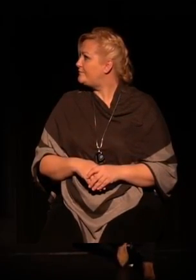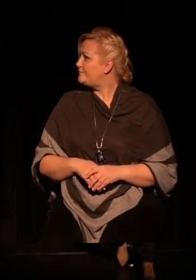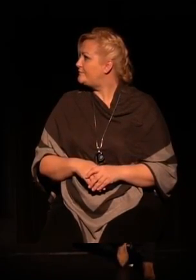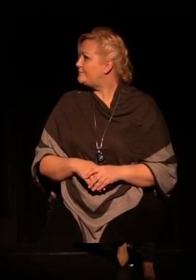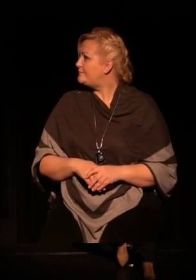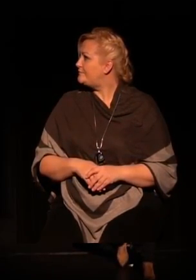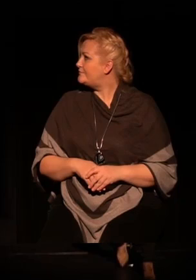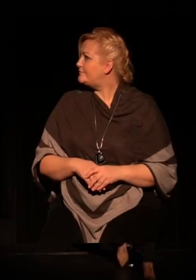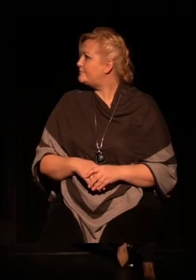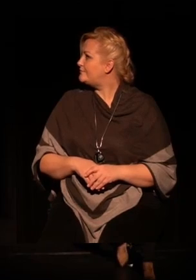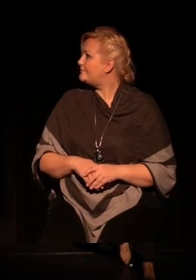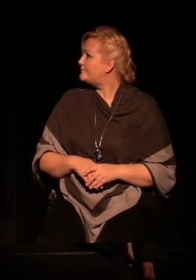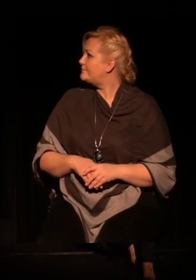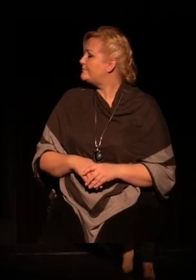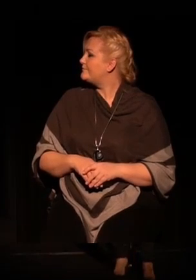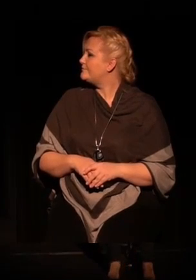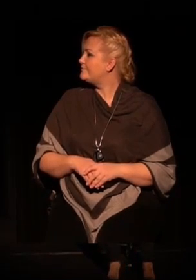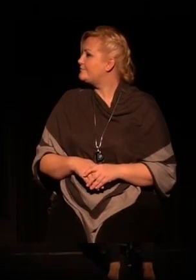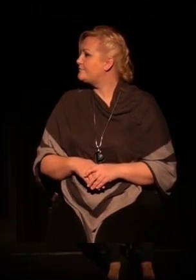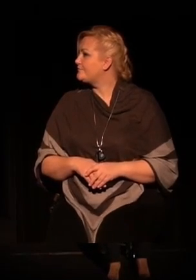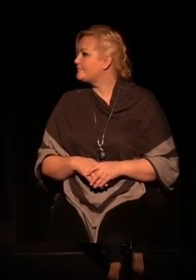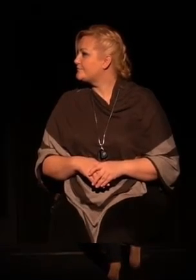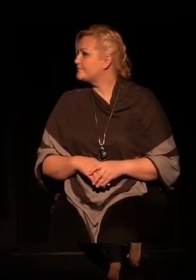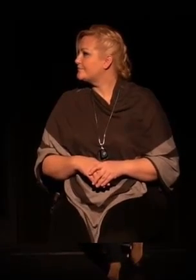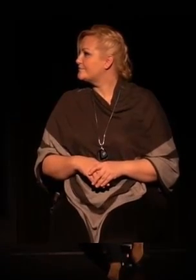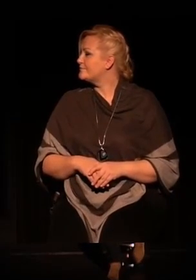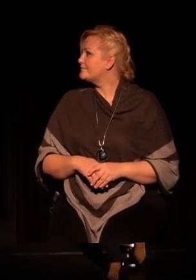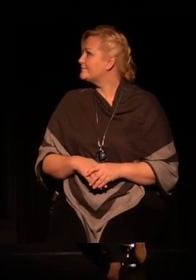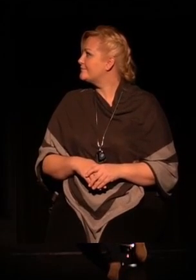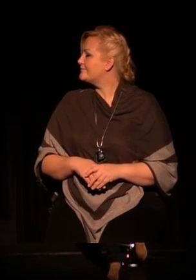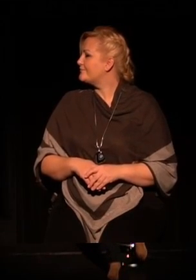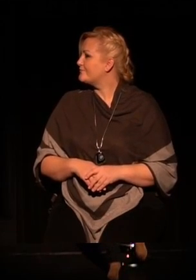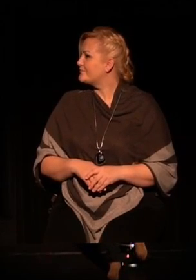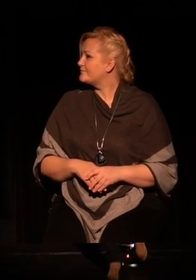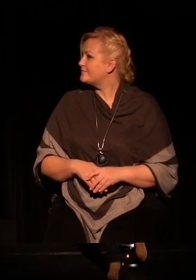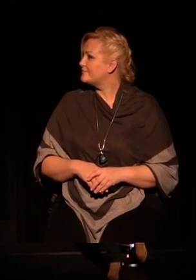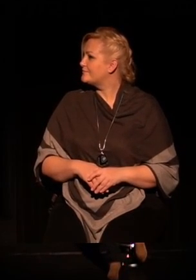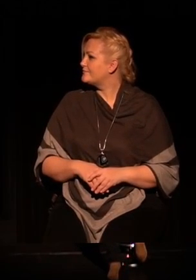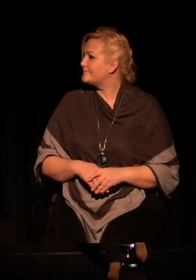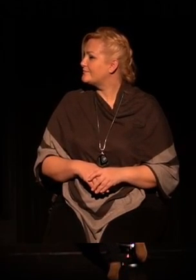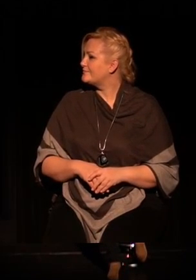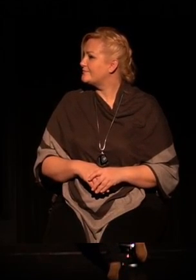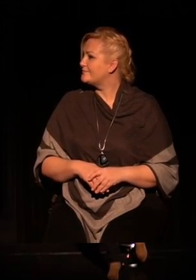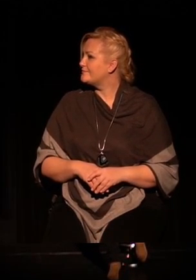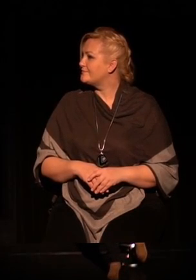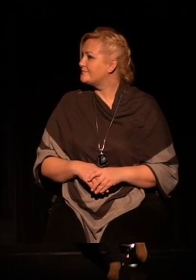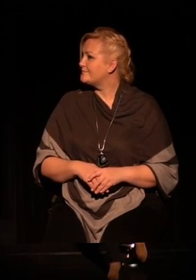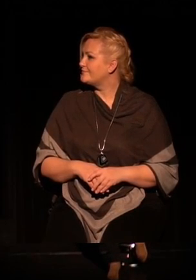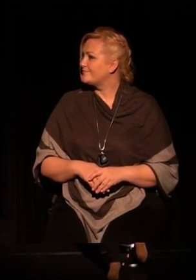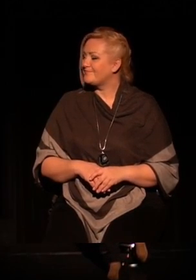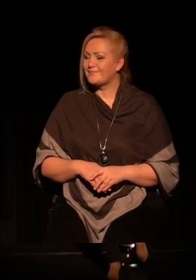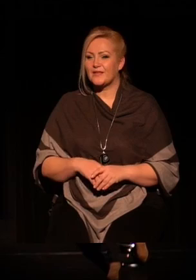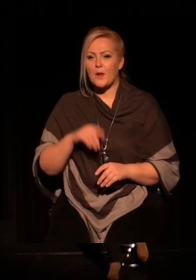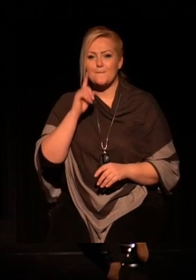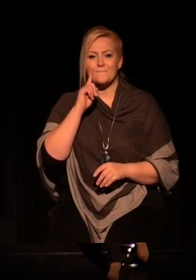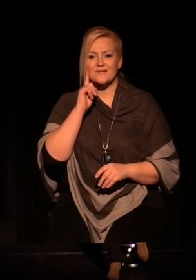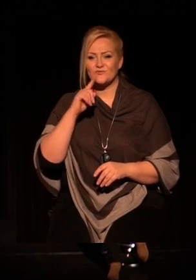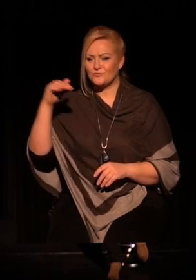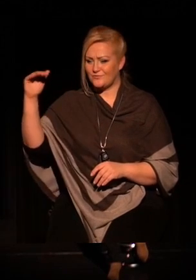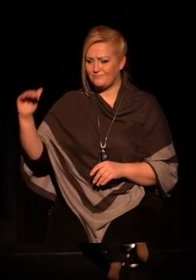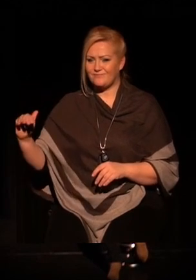Niesamowity gość, mega silny, z takim fajnym brzuszkiem. Oni są w ogóle takie małe chłopki, a mocne